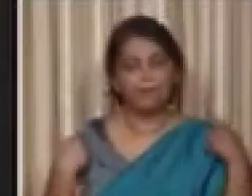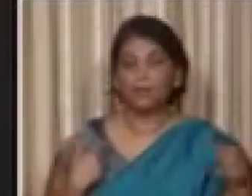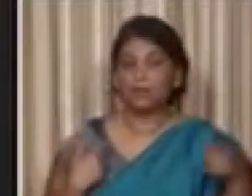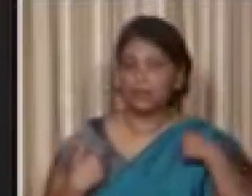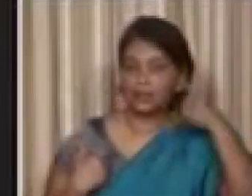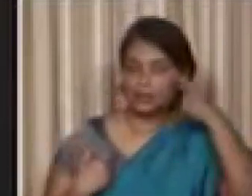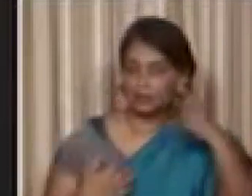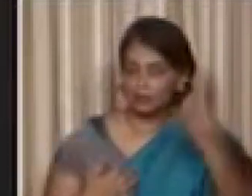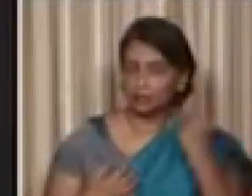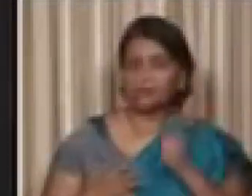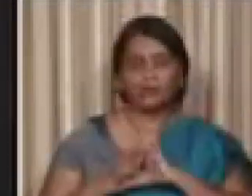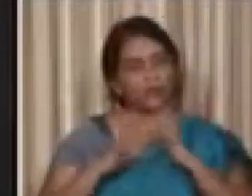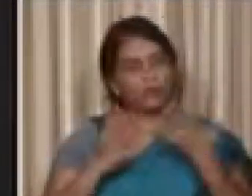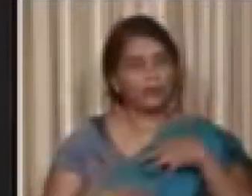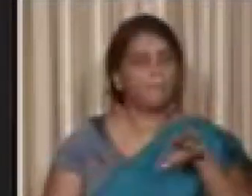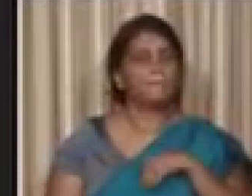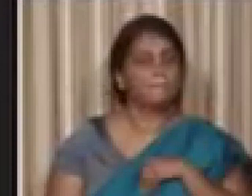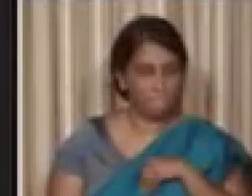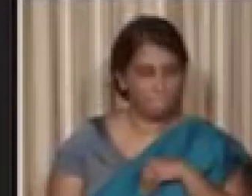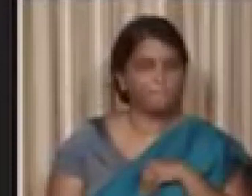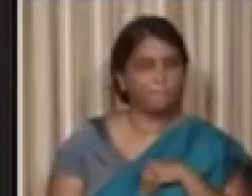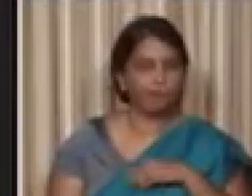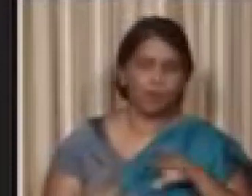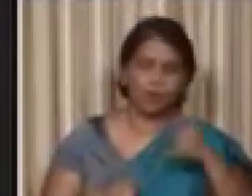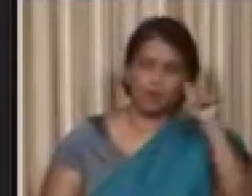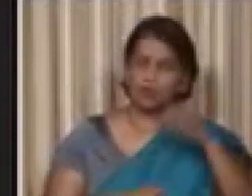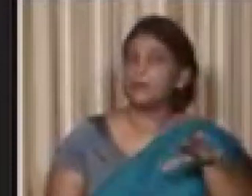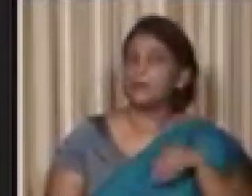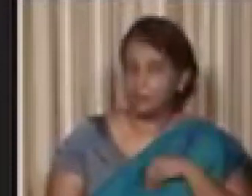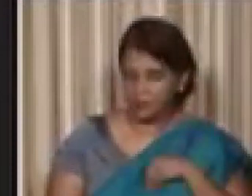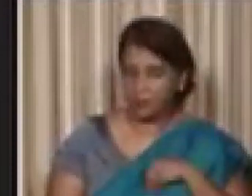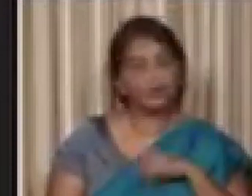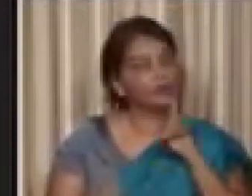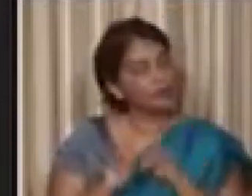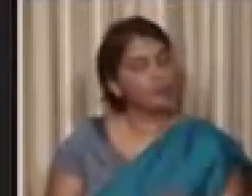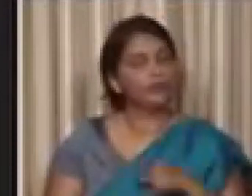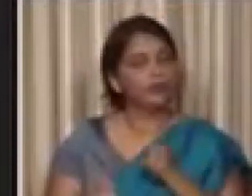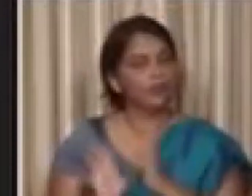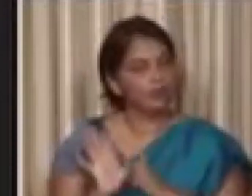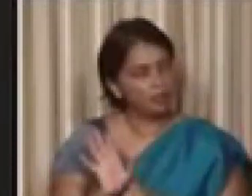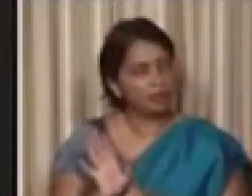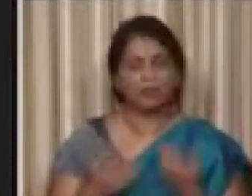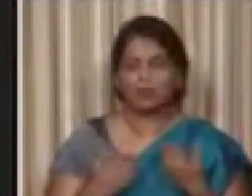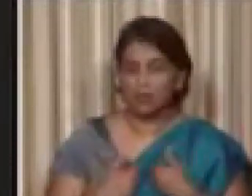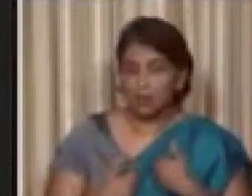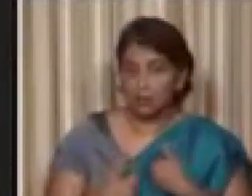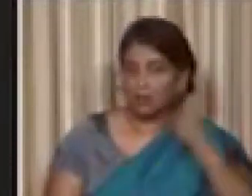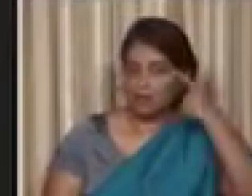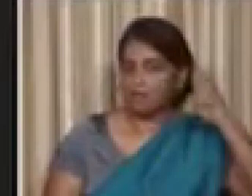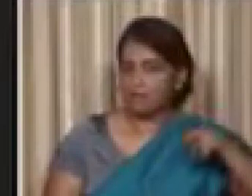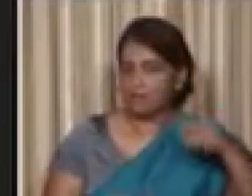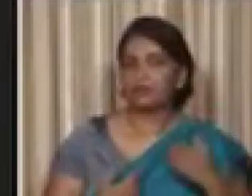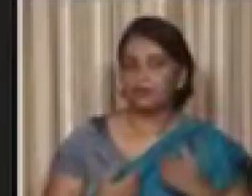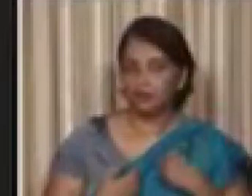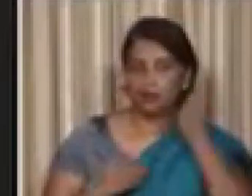හිතට එකඟව ඕනම කෙනෙක් පිළිගන්න කාරණයක්. ඕනම කෙනෙක් පිළිගන්න කාරණයක්. එහෙමනම් හැම වෙලාවෙම අපි මම නම් විශ්වාස කරේ